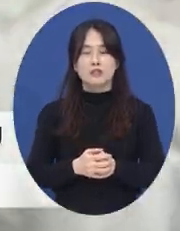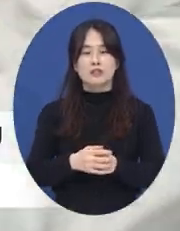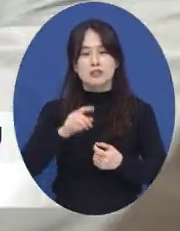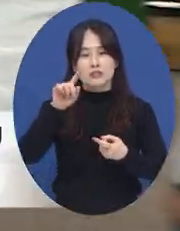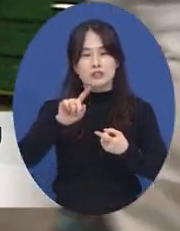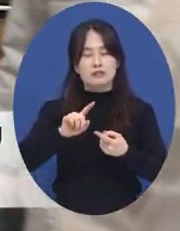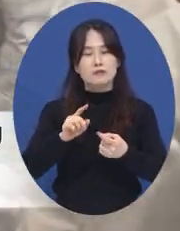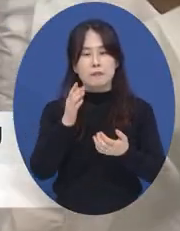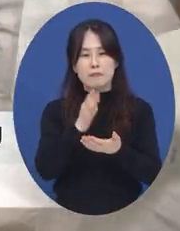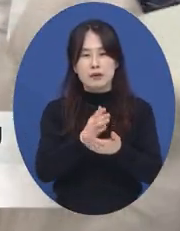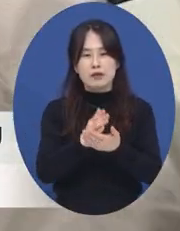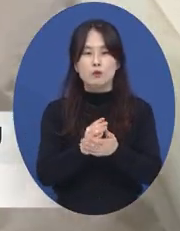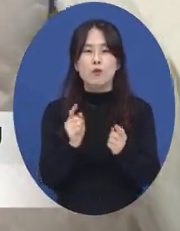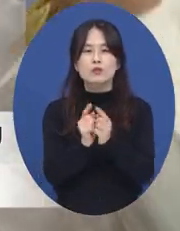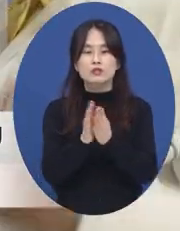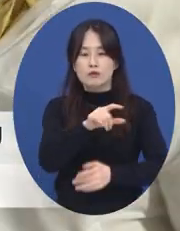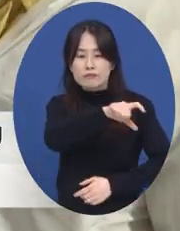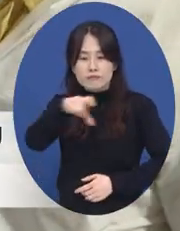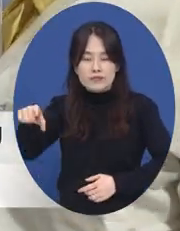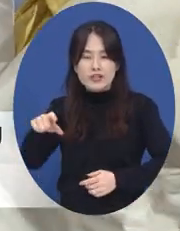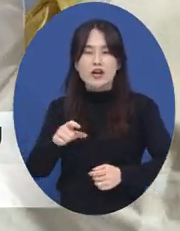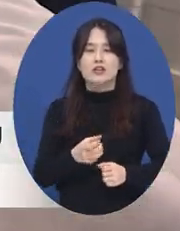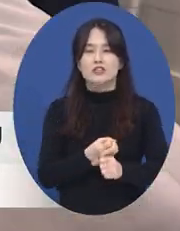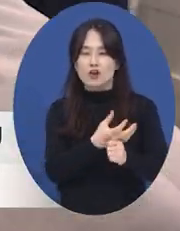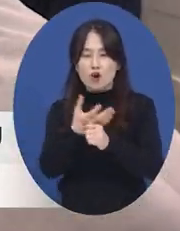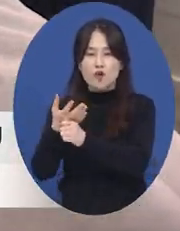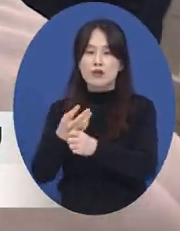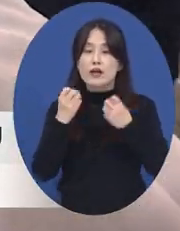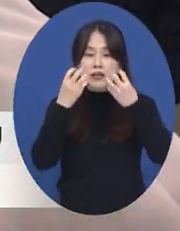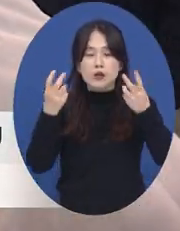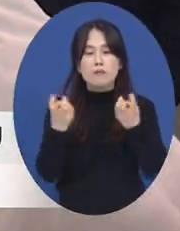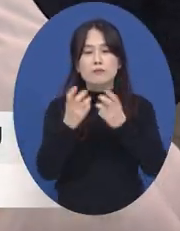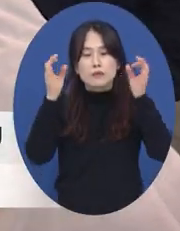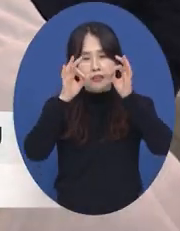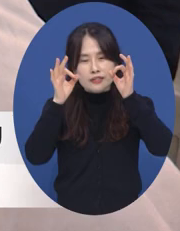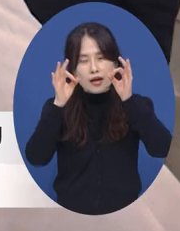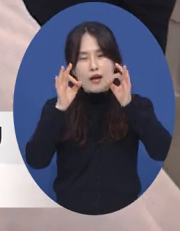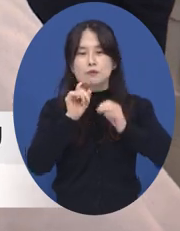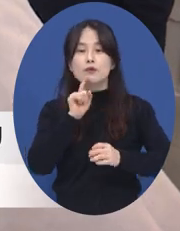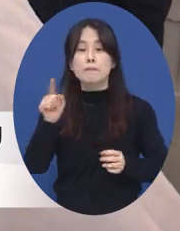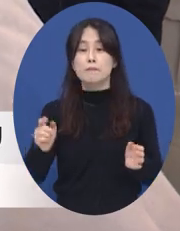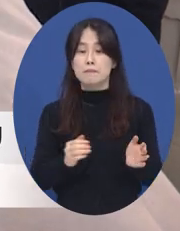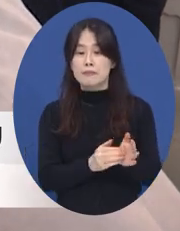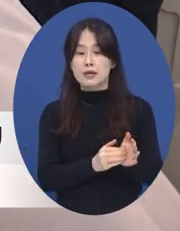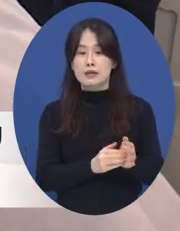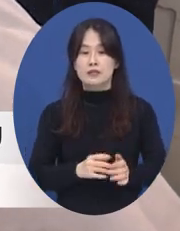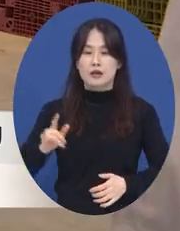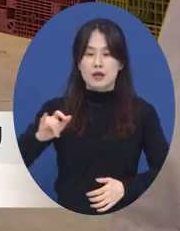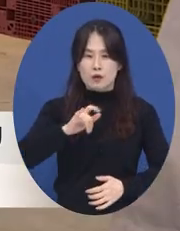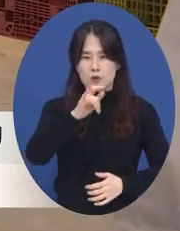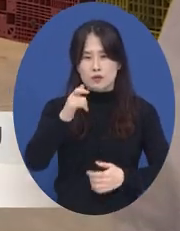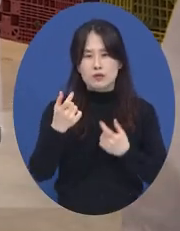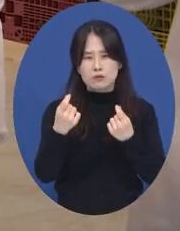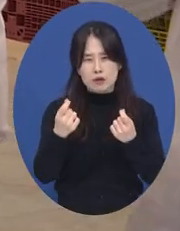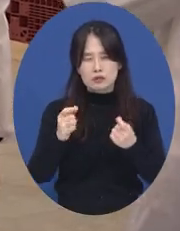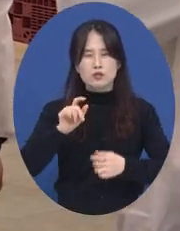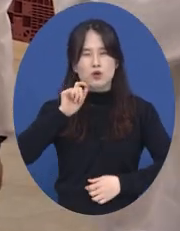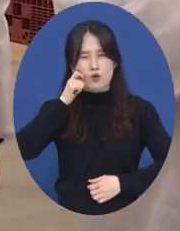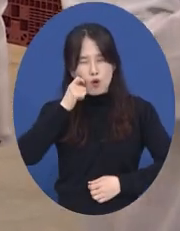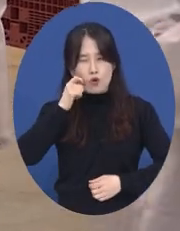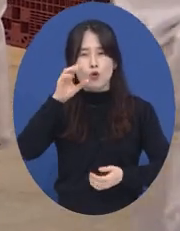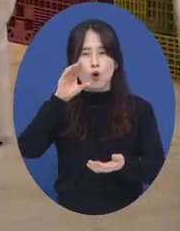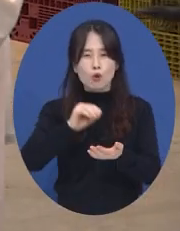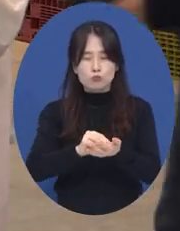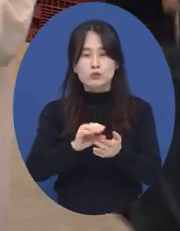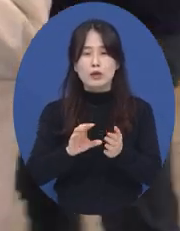작물을 주부들에게 직접 전달할 수 있는 새로운 방법을 찾아보겠다 고 밝혔습니다 그러면서 쿨은 알고 와 같은